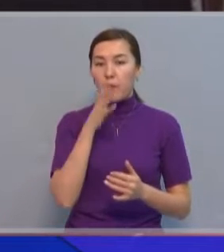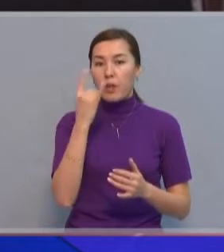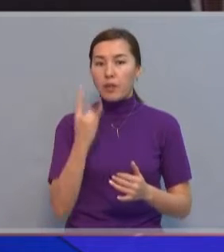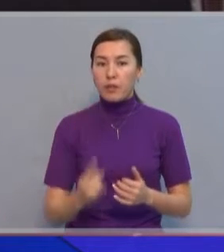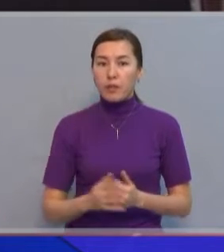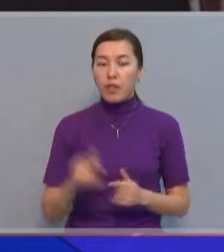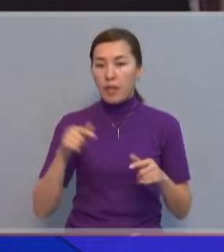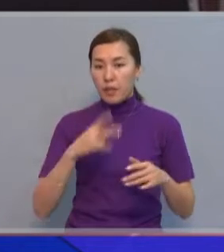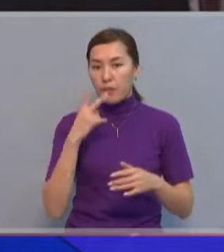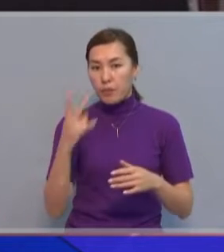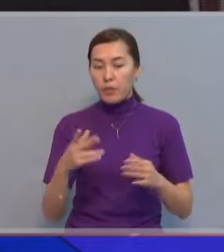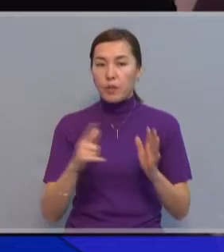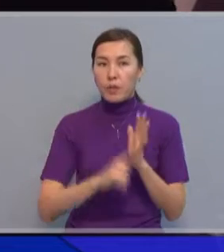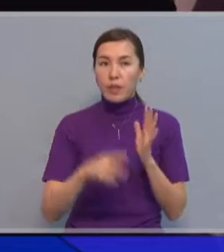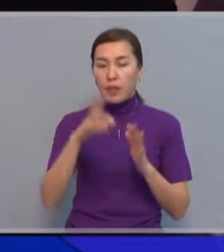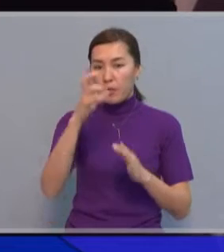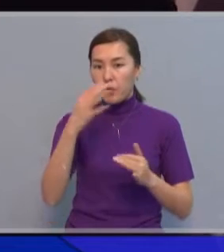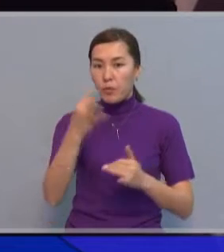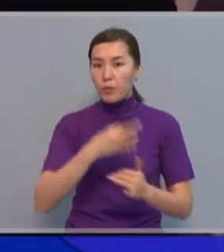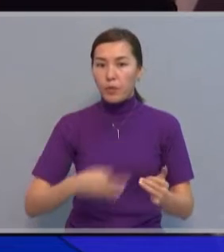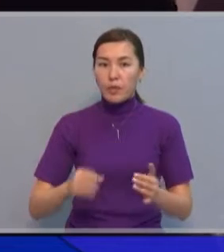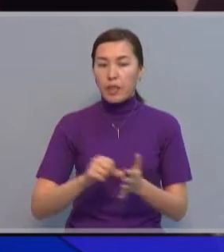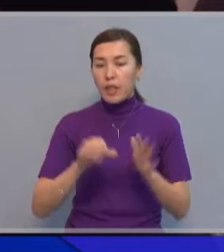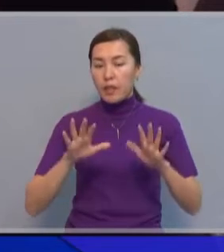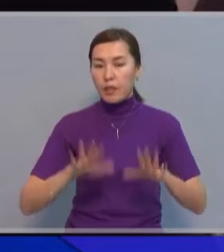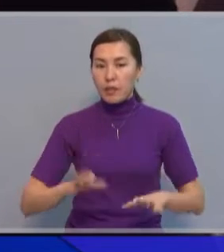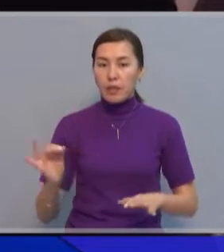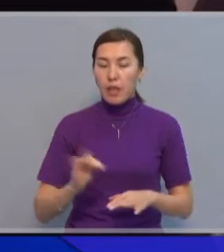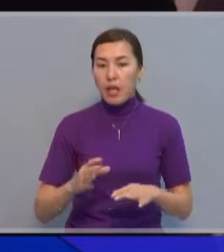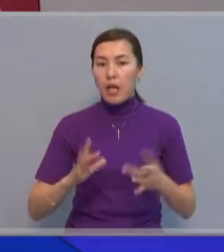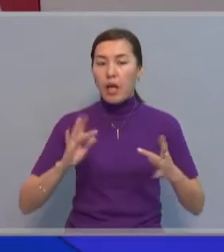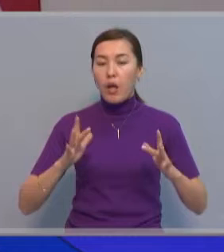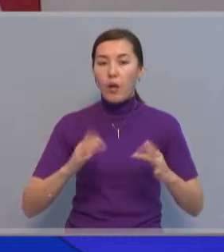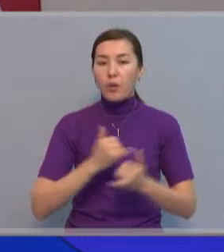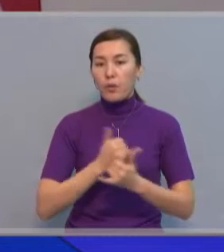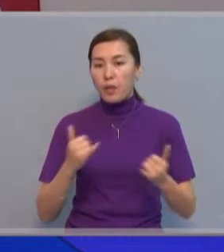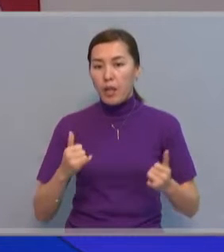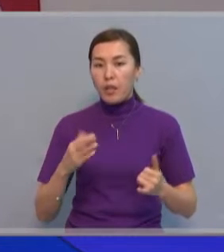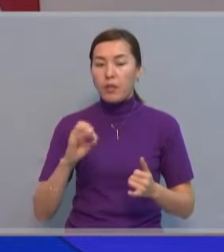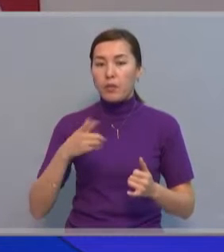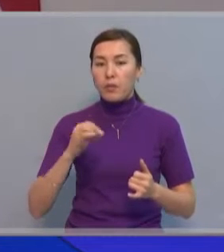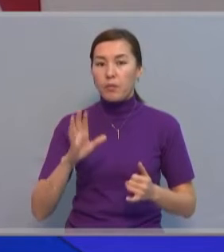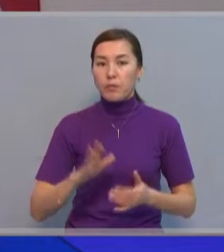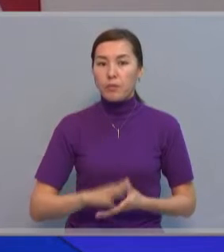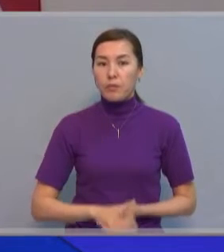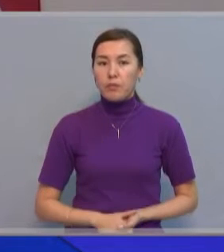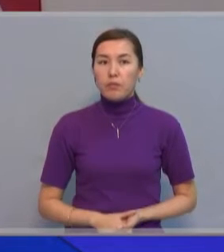окна. Здесь предоставляют 70 государственных услуг в электронном виде и на альтернативной основе через портал ЕГОВ.